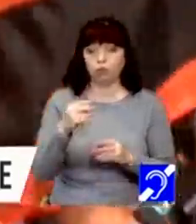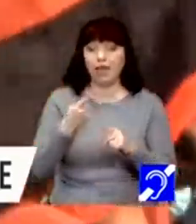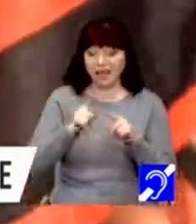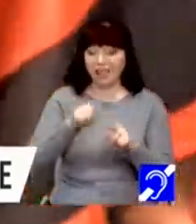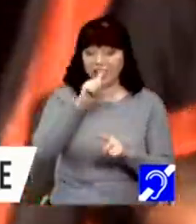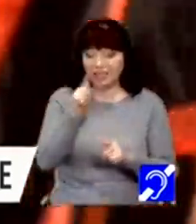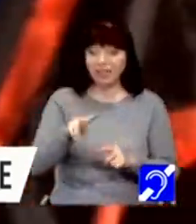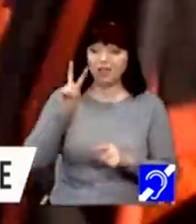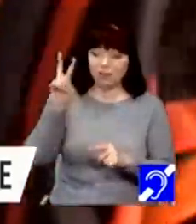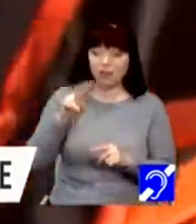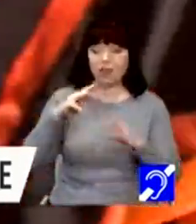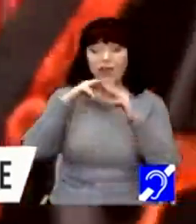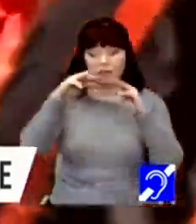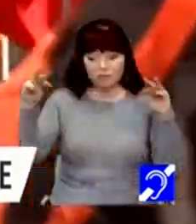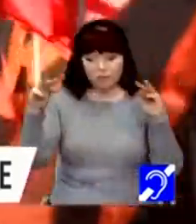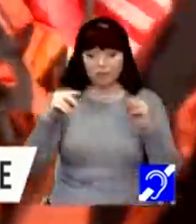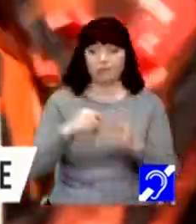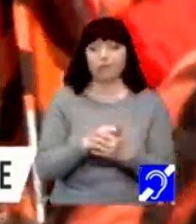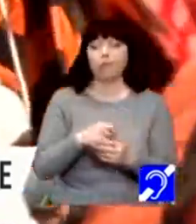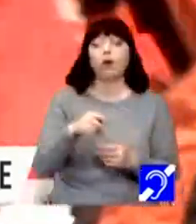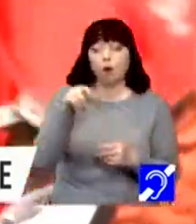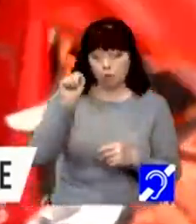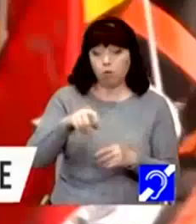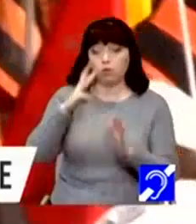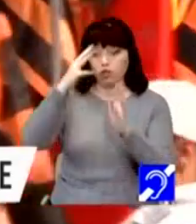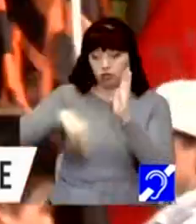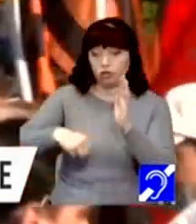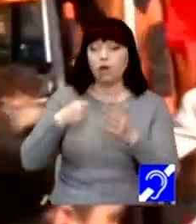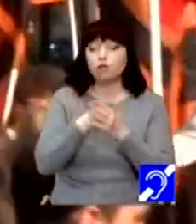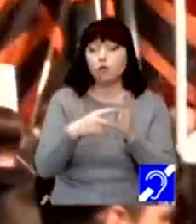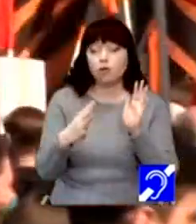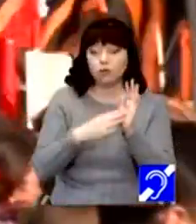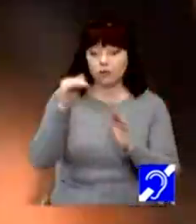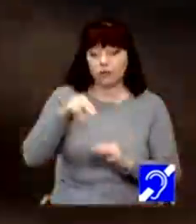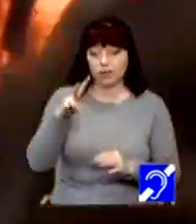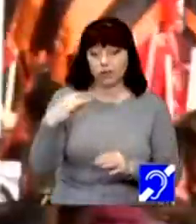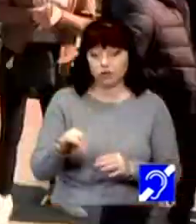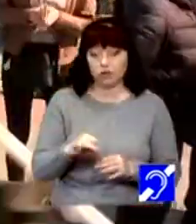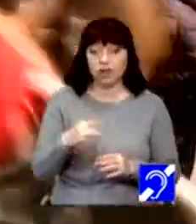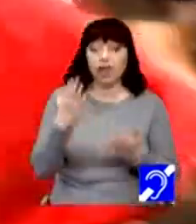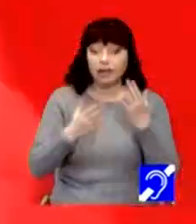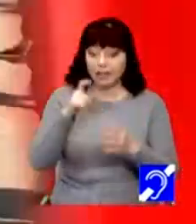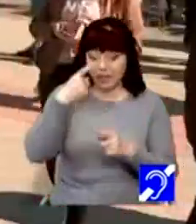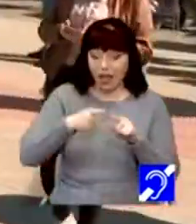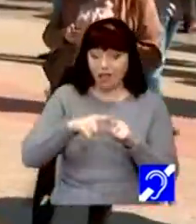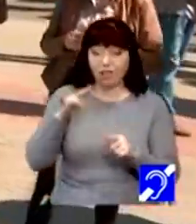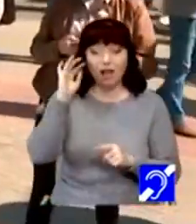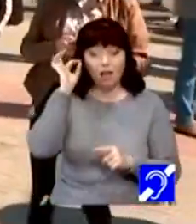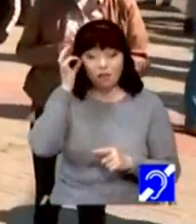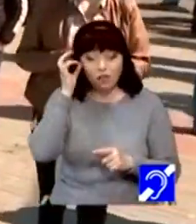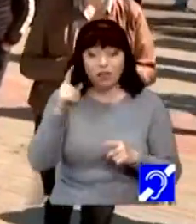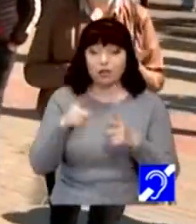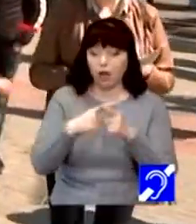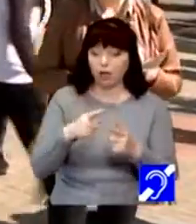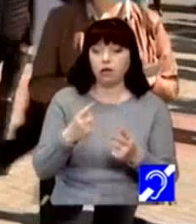interzise panglica Sfântul Gheorghe se literele 10 si verifica amenzi de până la 9.000 de lei in cazul persoanelor juridice si cele cu